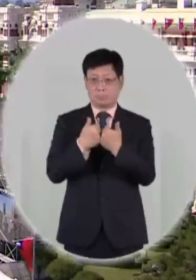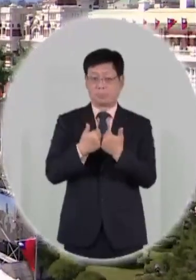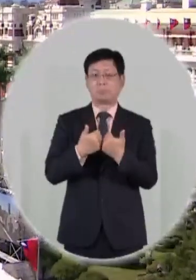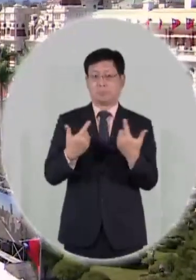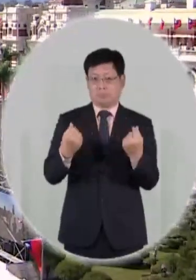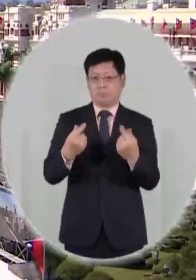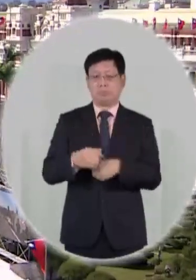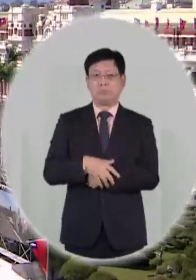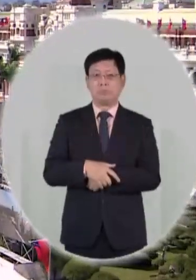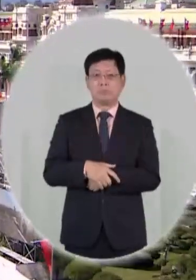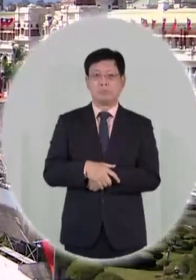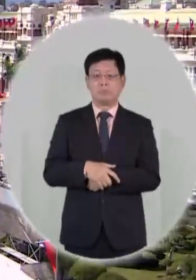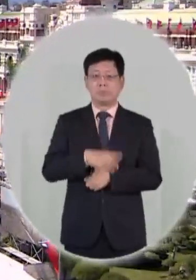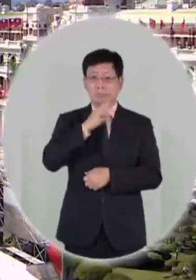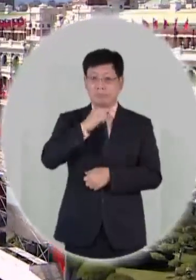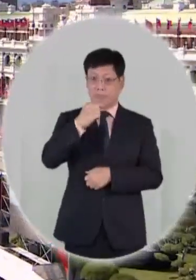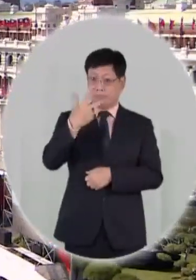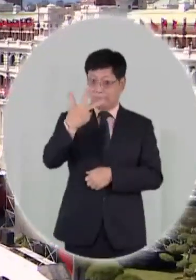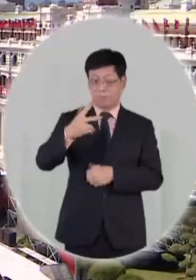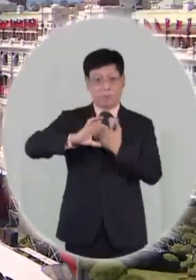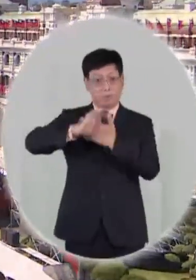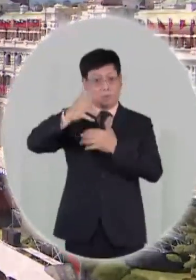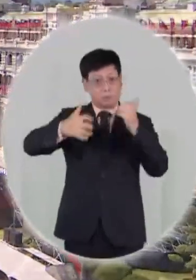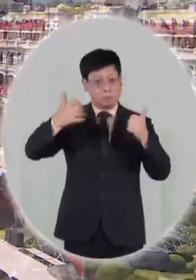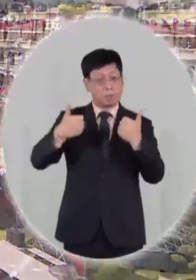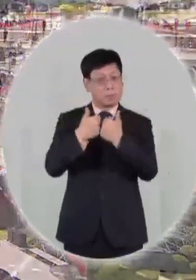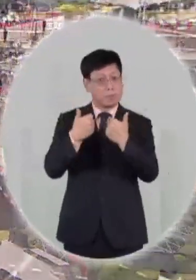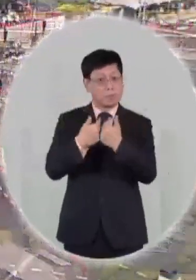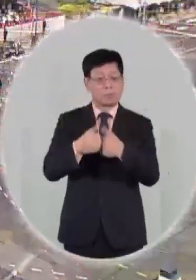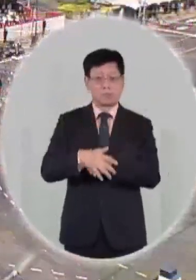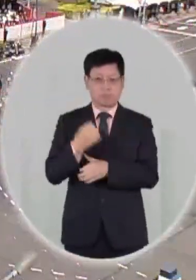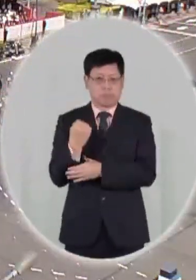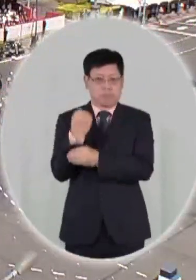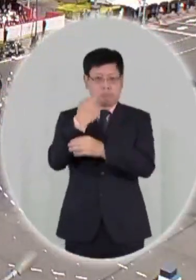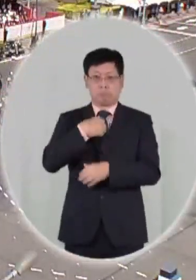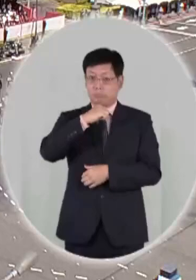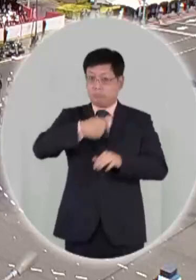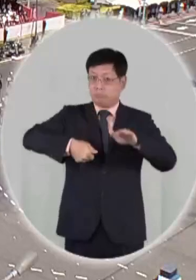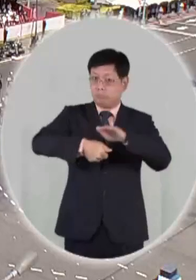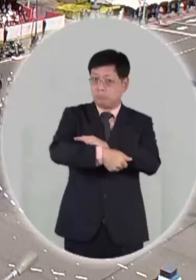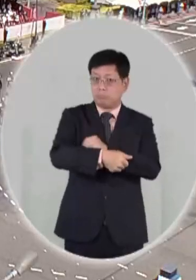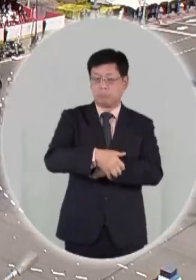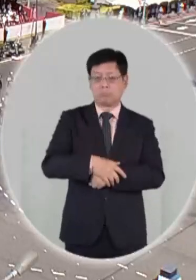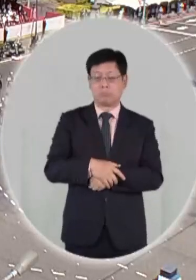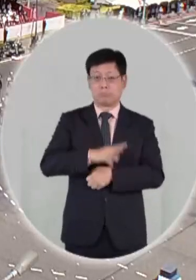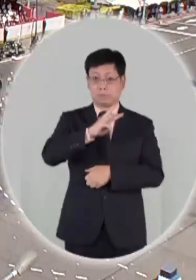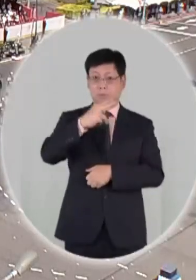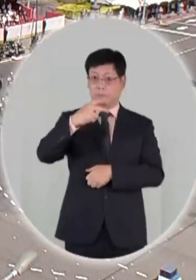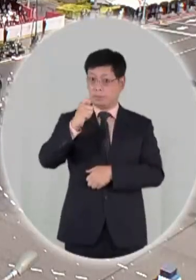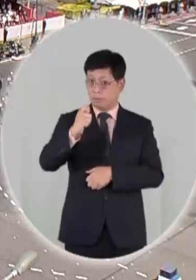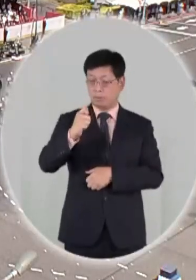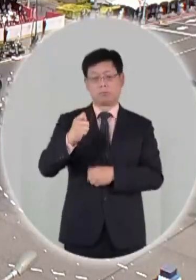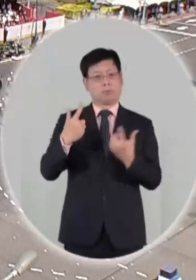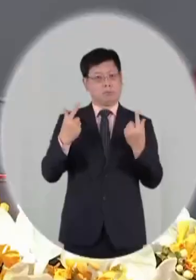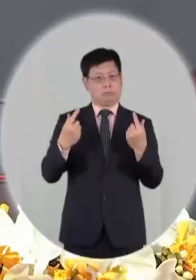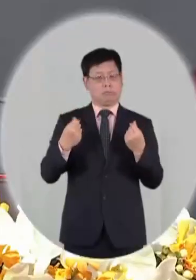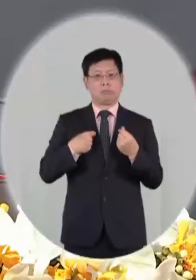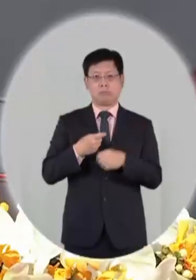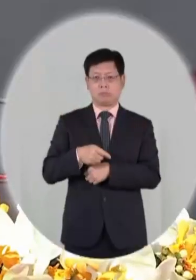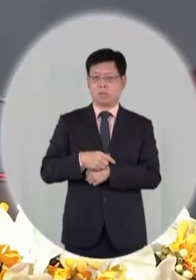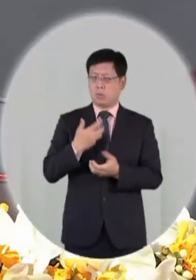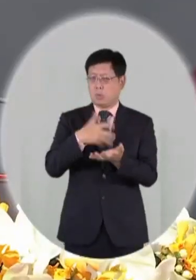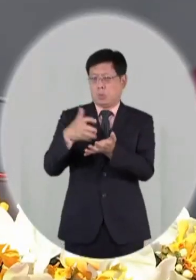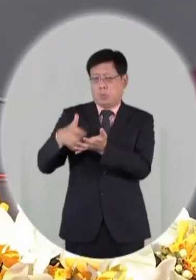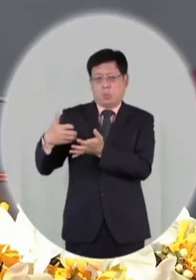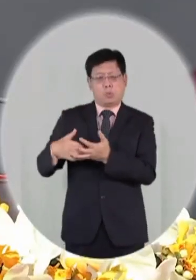案 G7 外长峰会支持台湾加入 WHA 等不胜枚